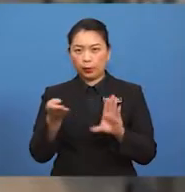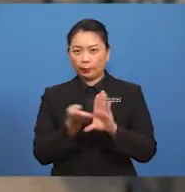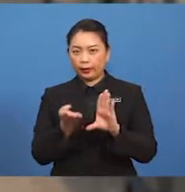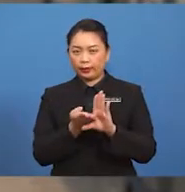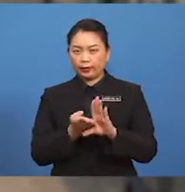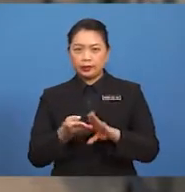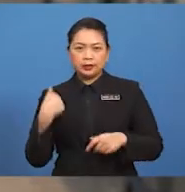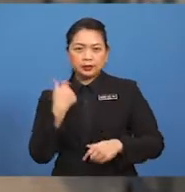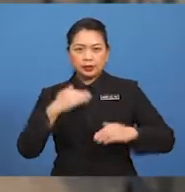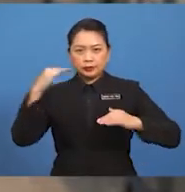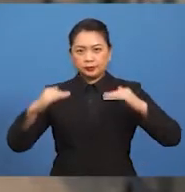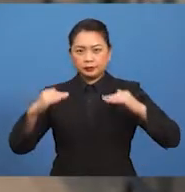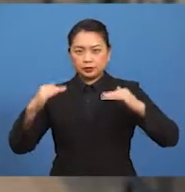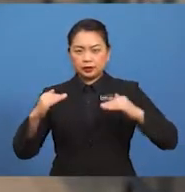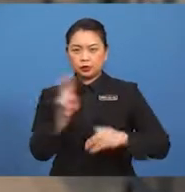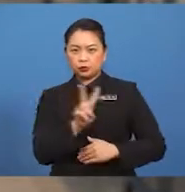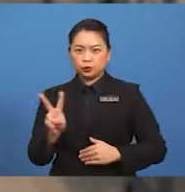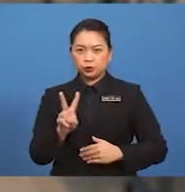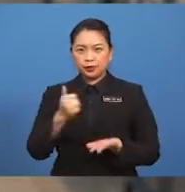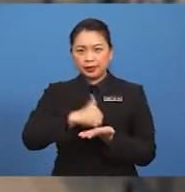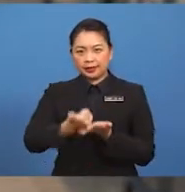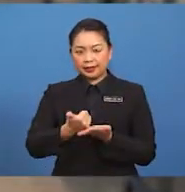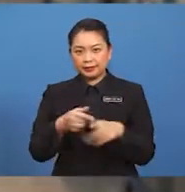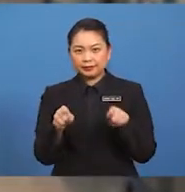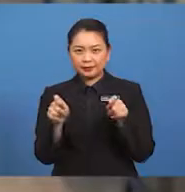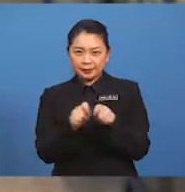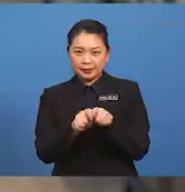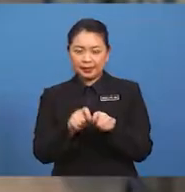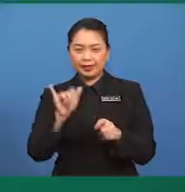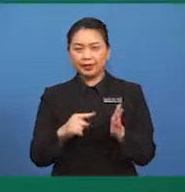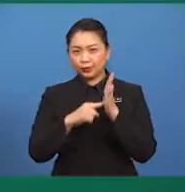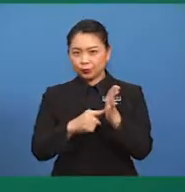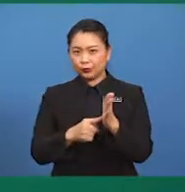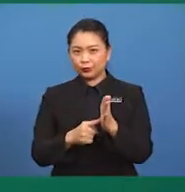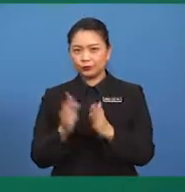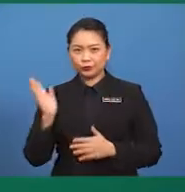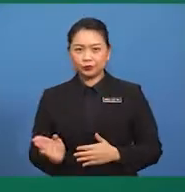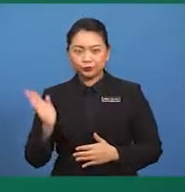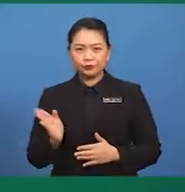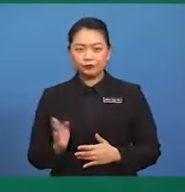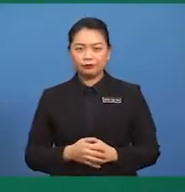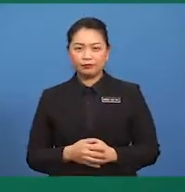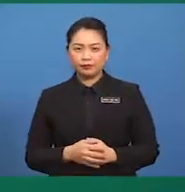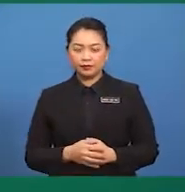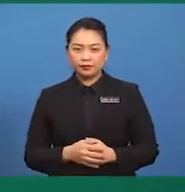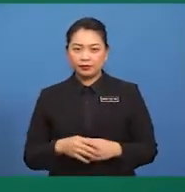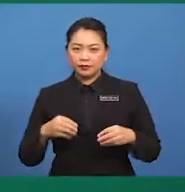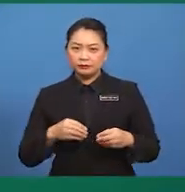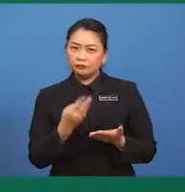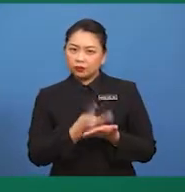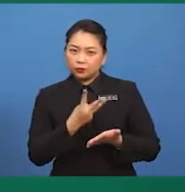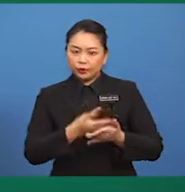Kita imbangkan kedua-dua akaun tersebut seperti yang ditunjukkan. Baki akhir yang kita peroleh itu